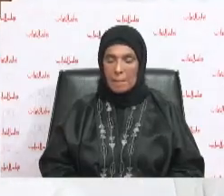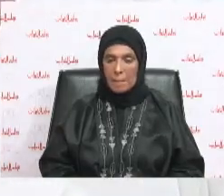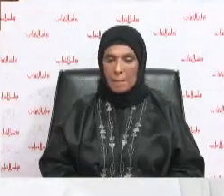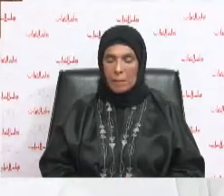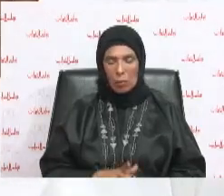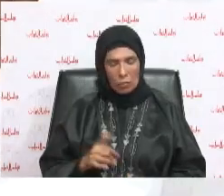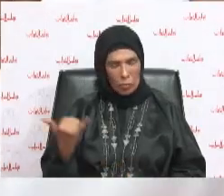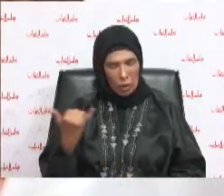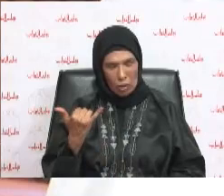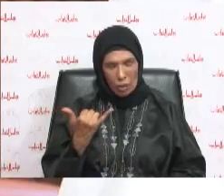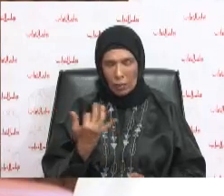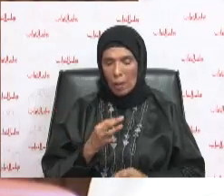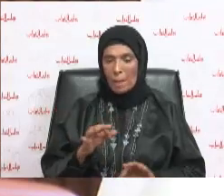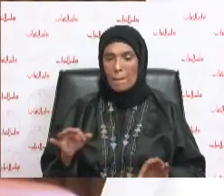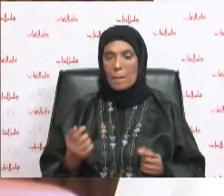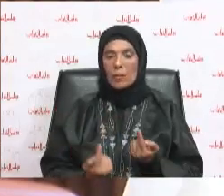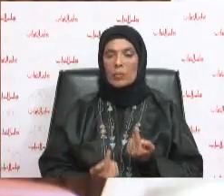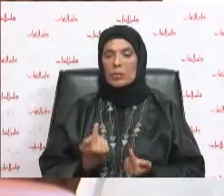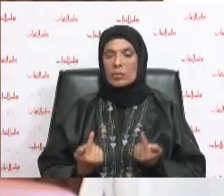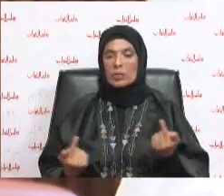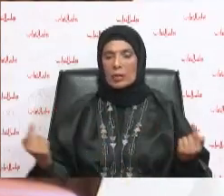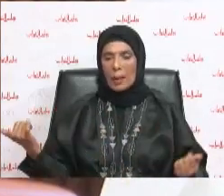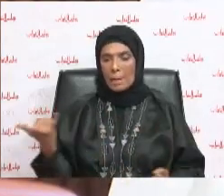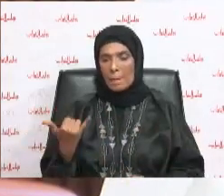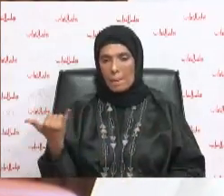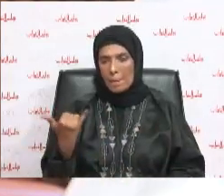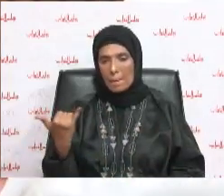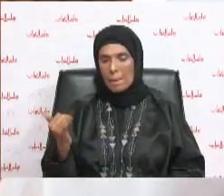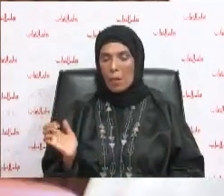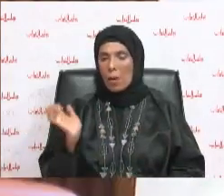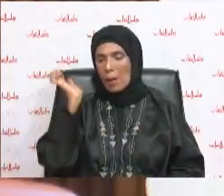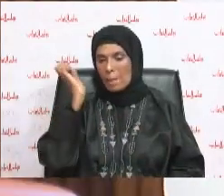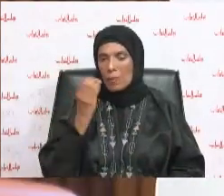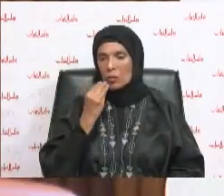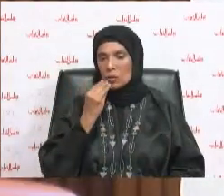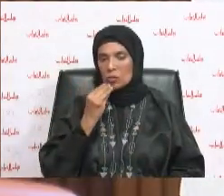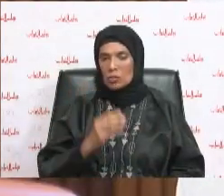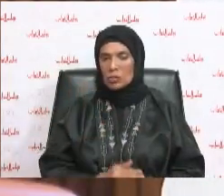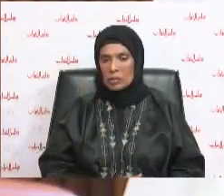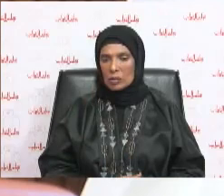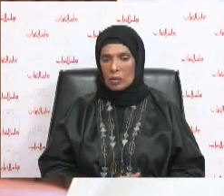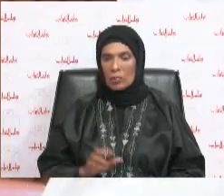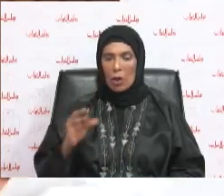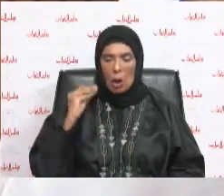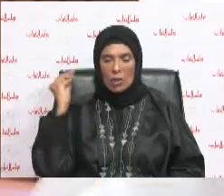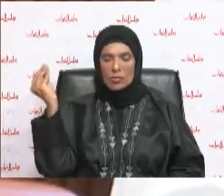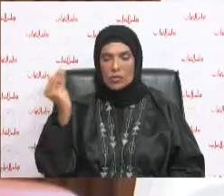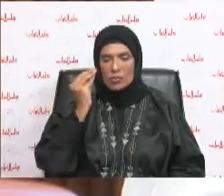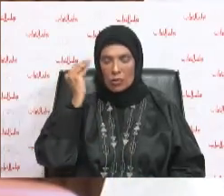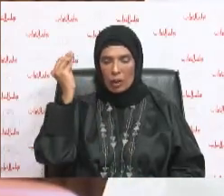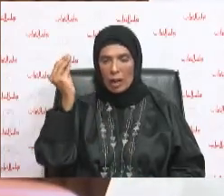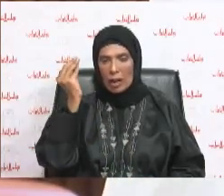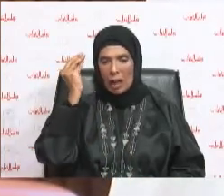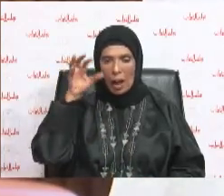نقدر نهتم فيها. فالقطاع الزراعي مهم للامن الغذائي والامن السياحي ايضا